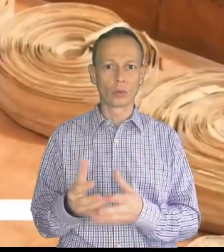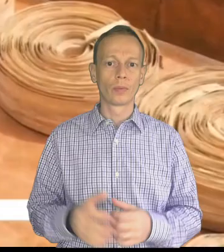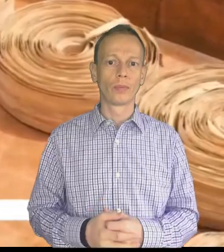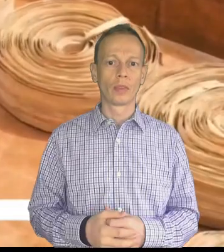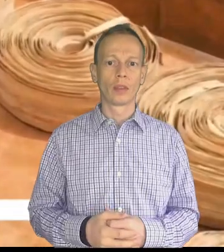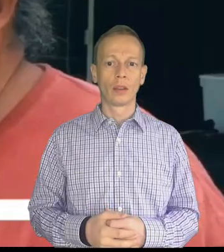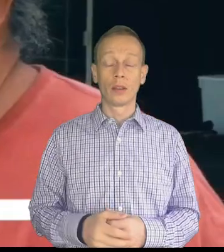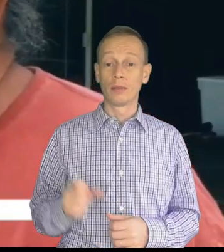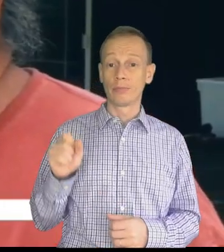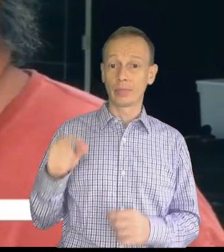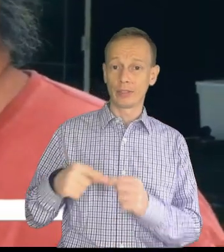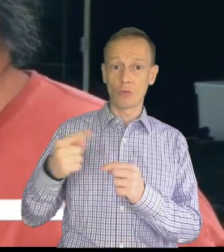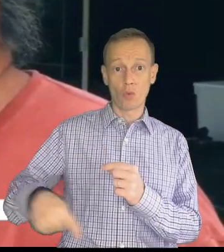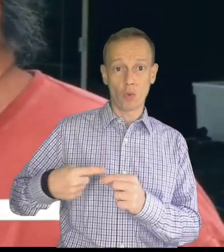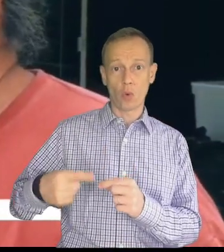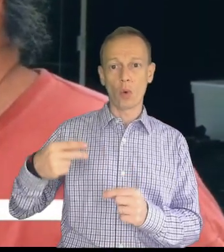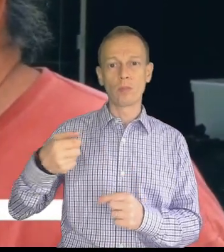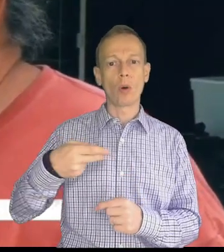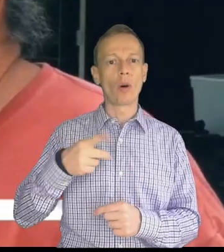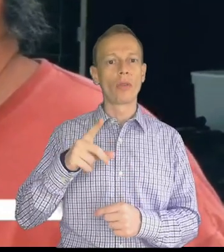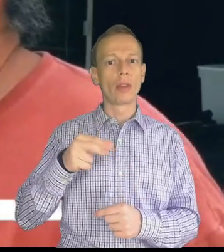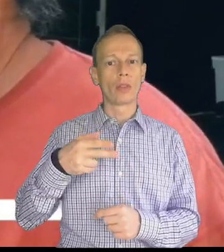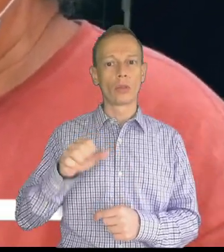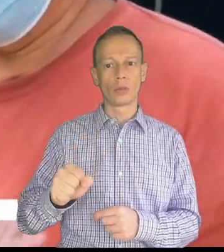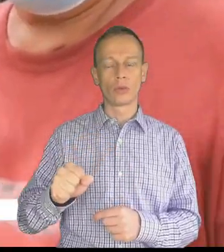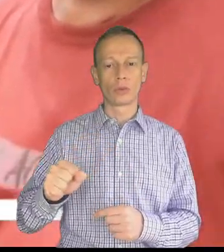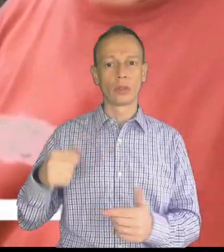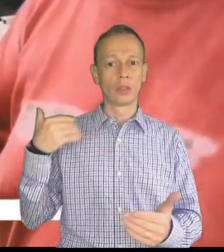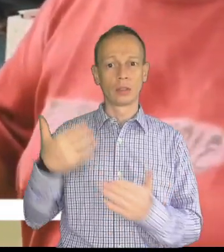rouleau. Ce rouleau de pandanus